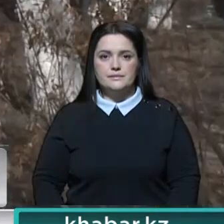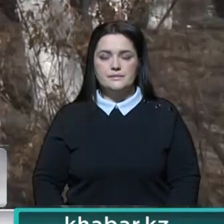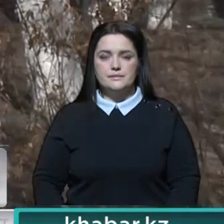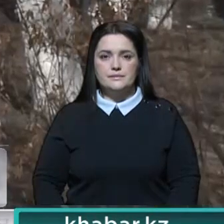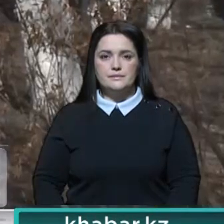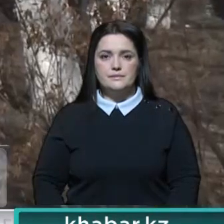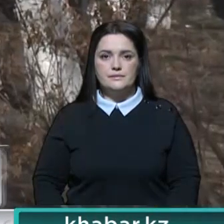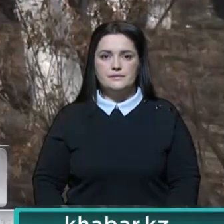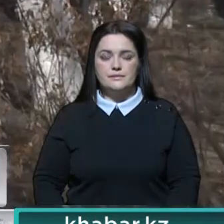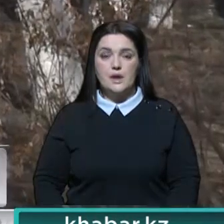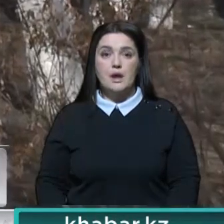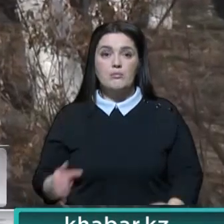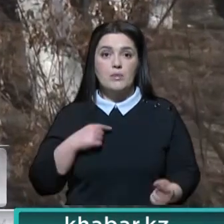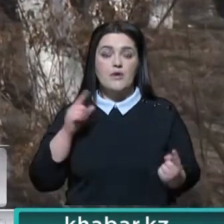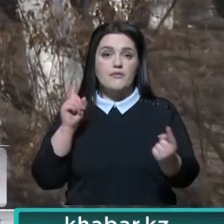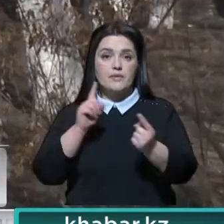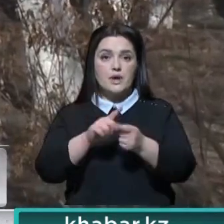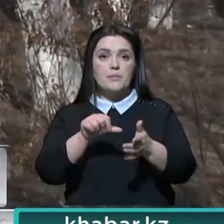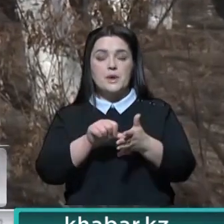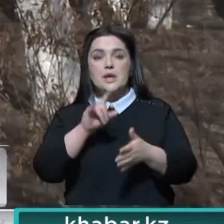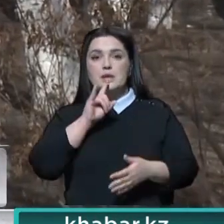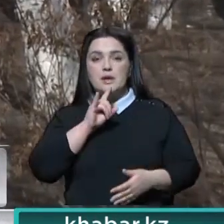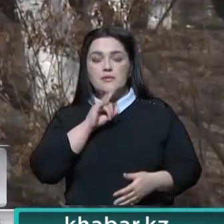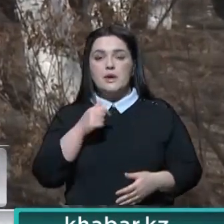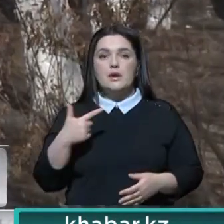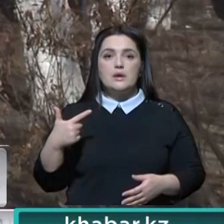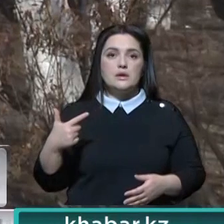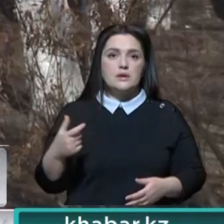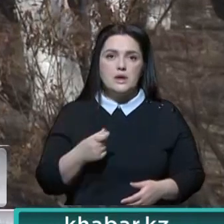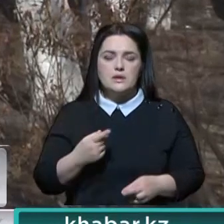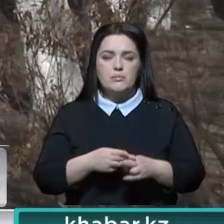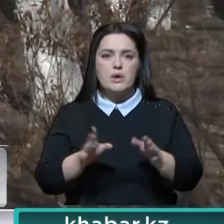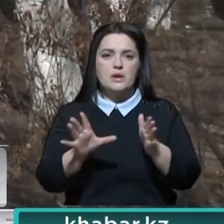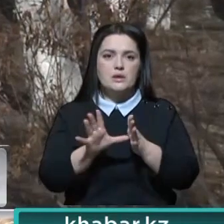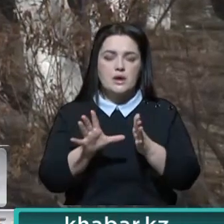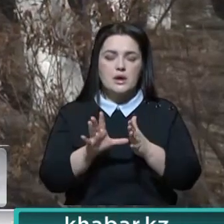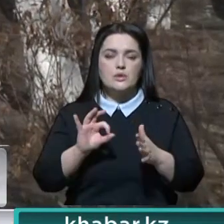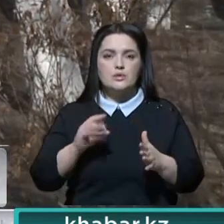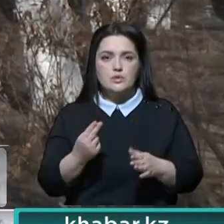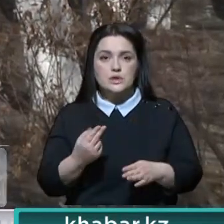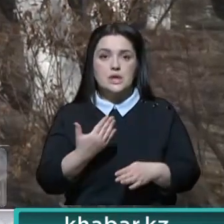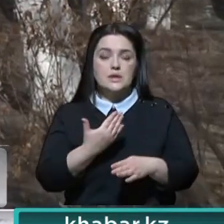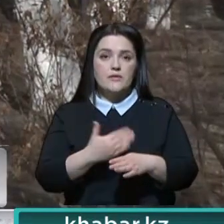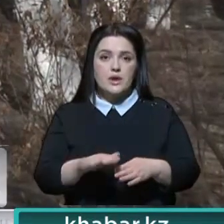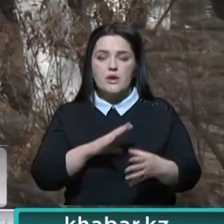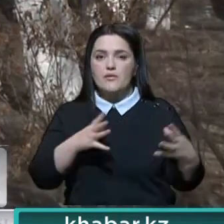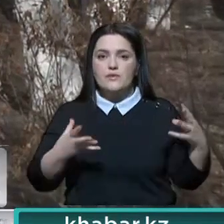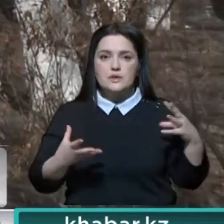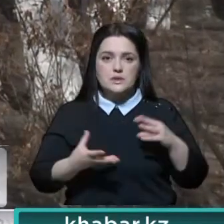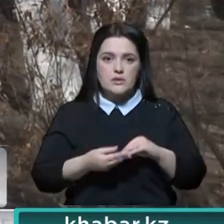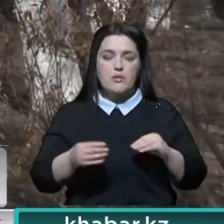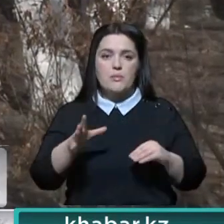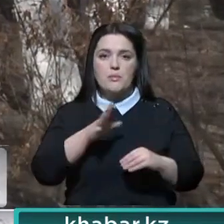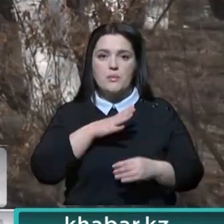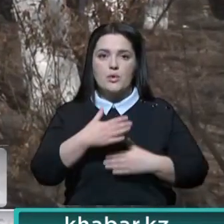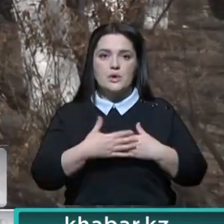На данный момент мы встречались с представителями нефтегазовых отраслей, энергетических и социальных сфер. Всего нами было проведено